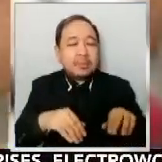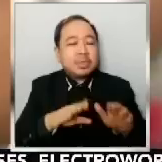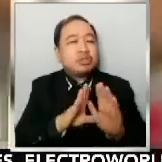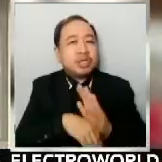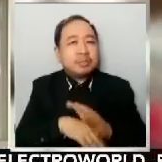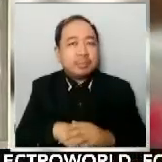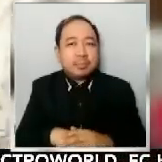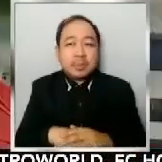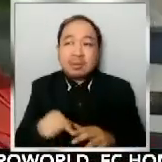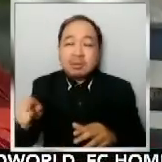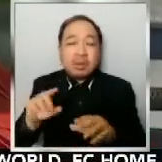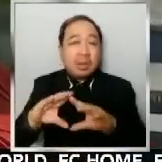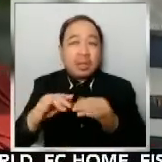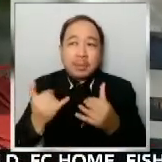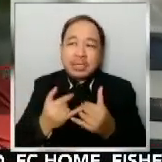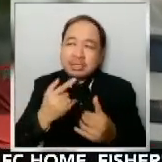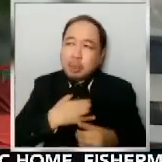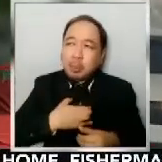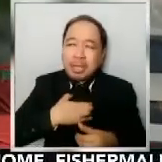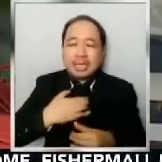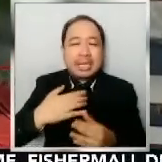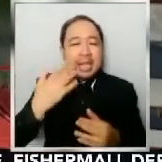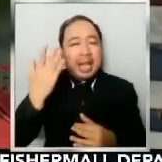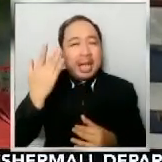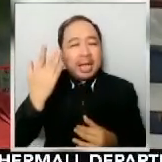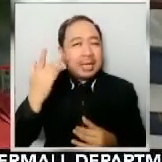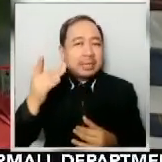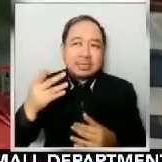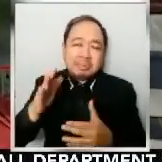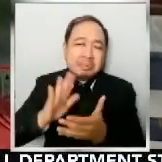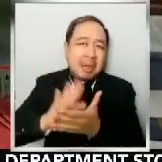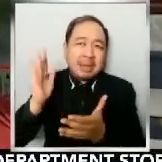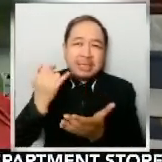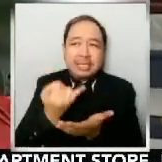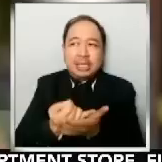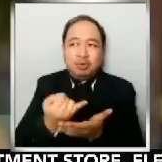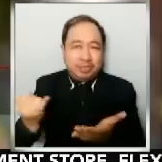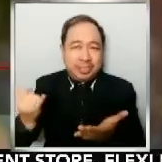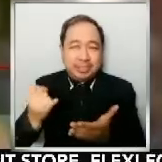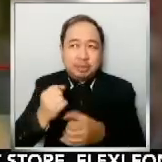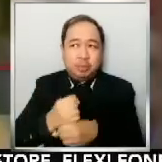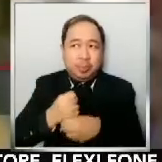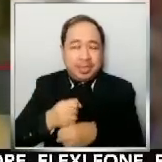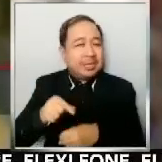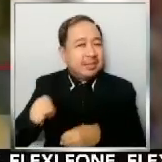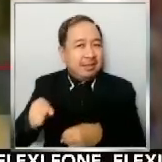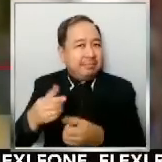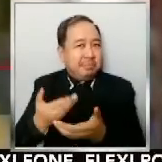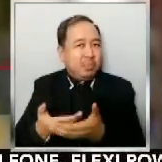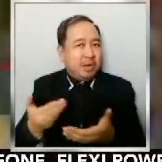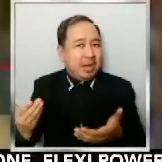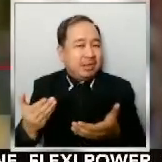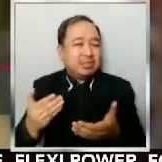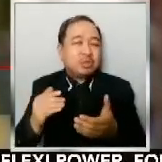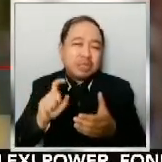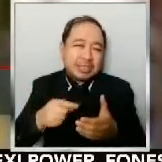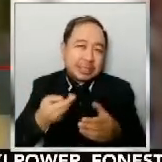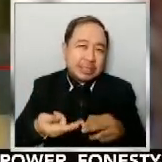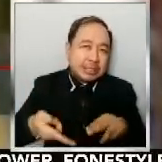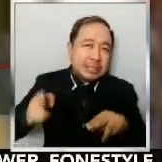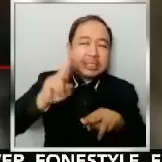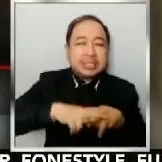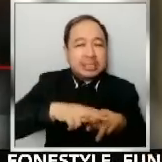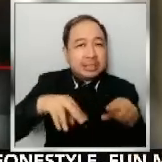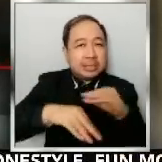mga manufacturer. Most of our raw materials are important. We really have a need to develop the industry, our